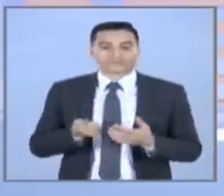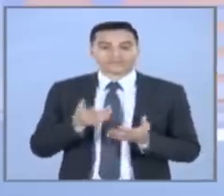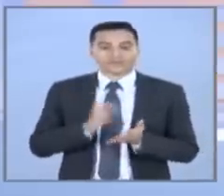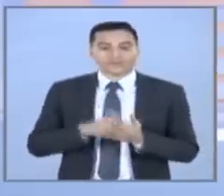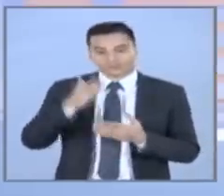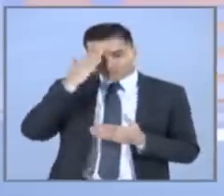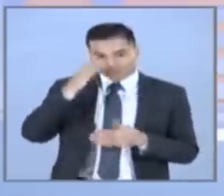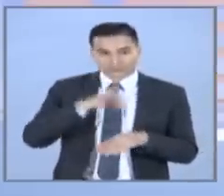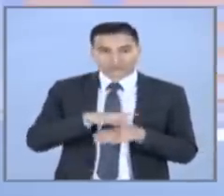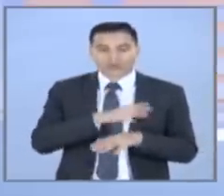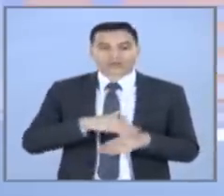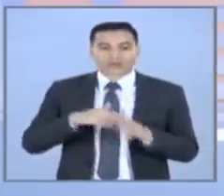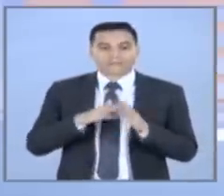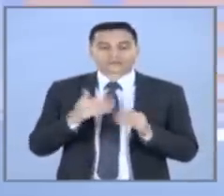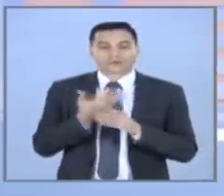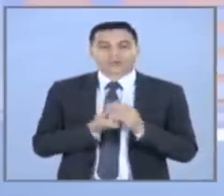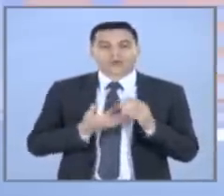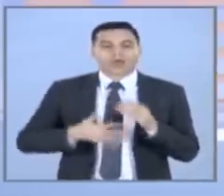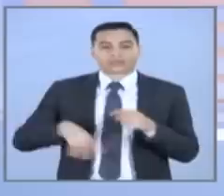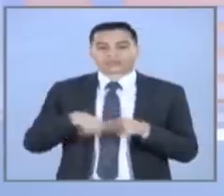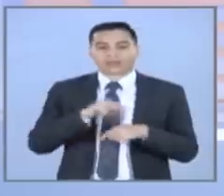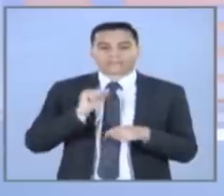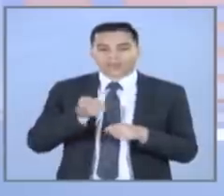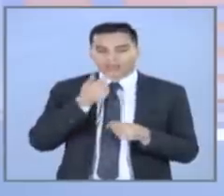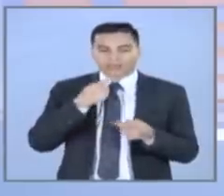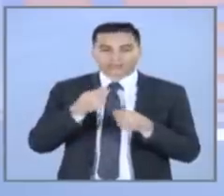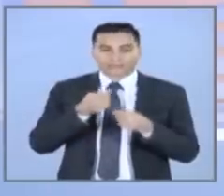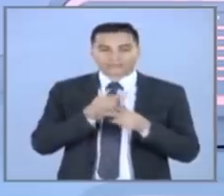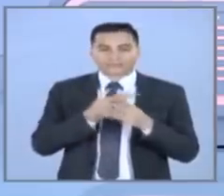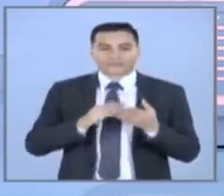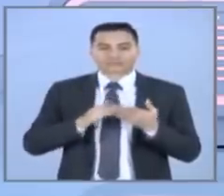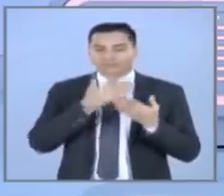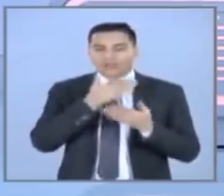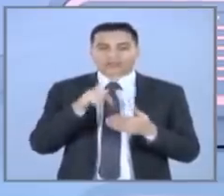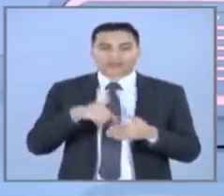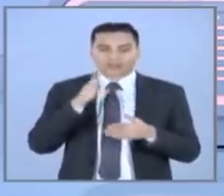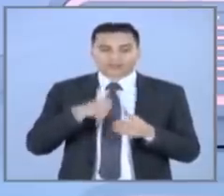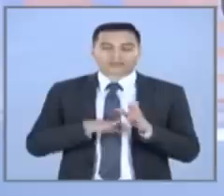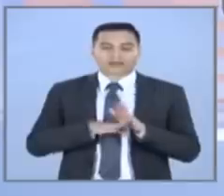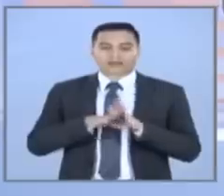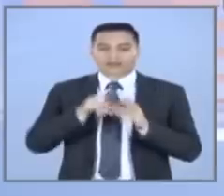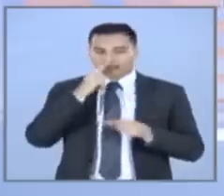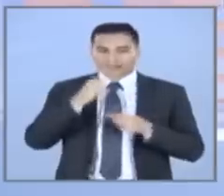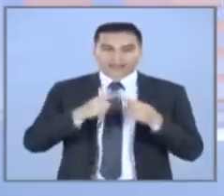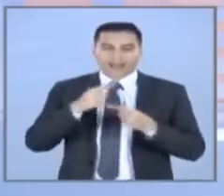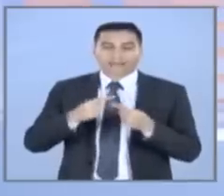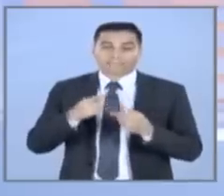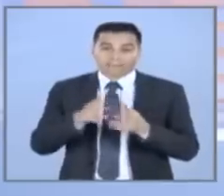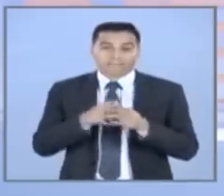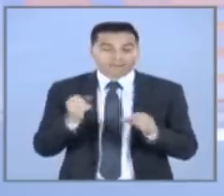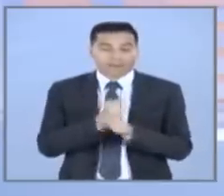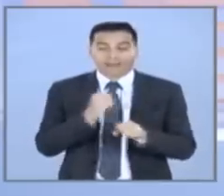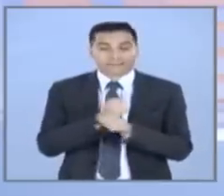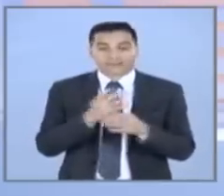احنا نحيي دكاترة مصر واولادنا من التمريض اللي ساهموا ان احنا نقدر نعدي بسلام قدر